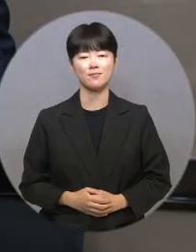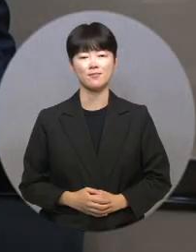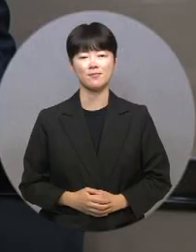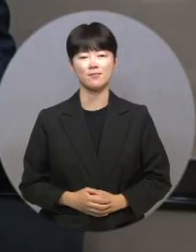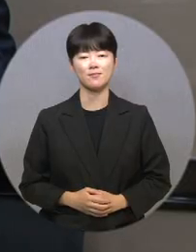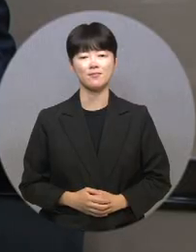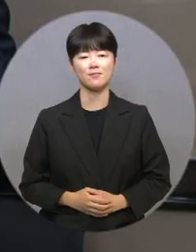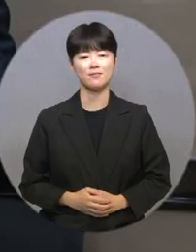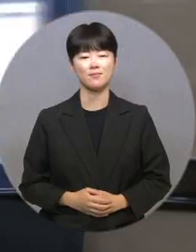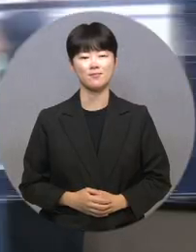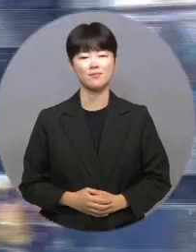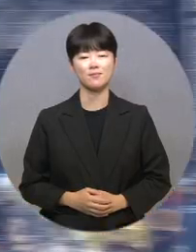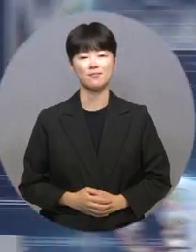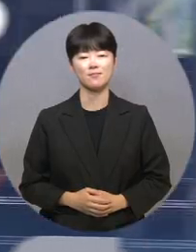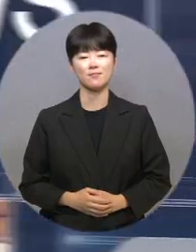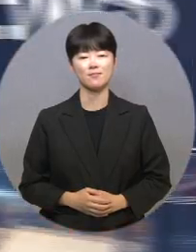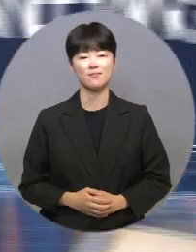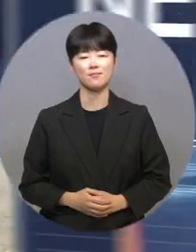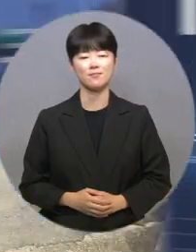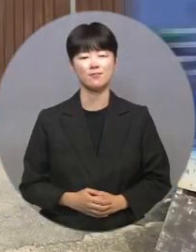황병양입니다.